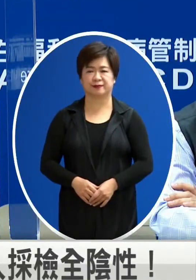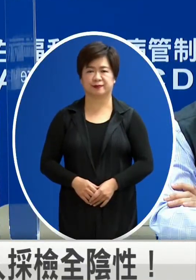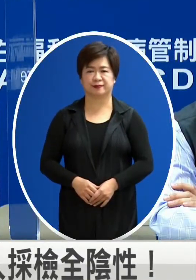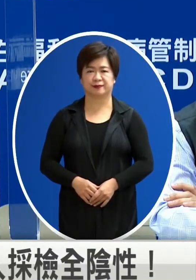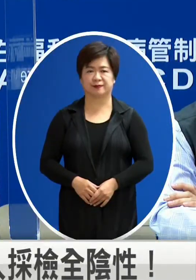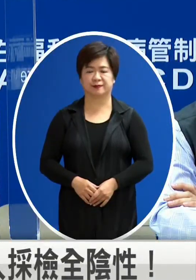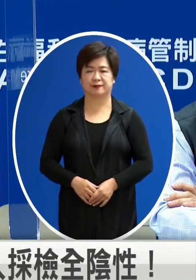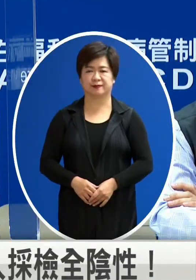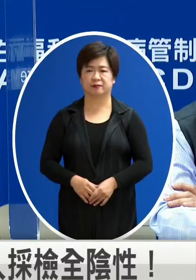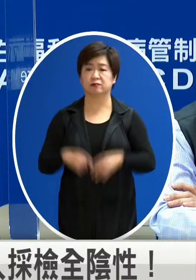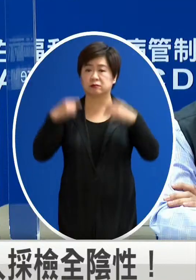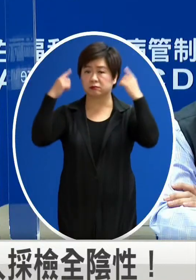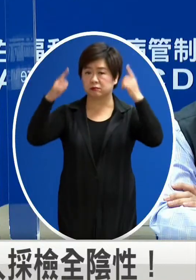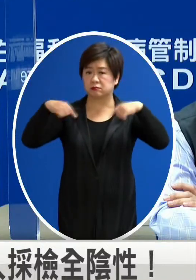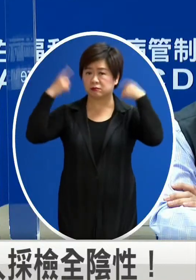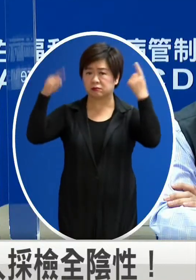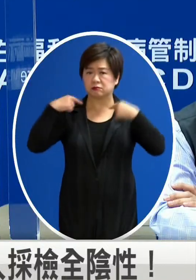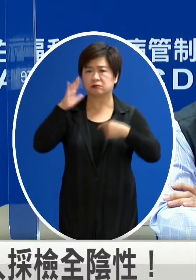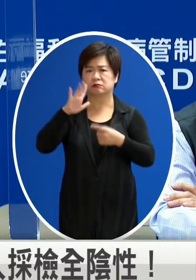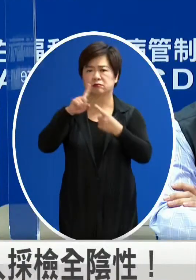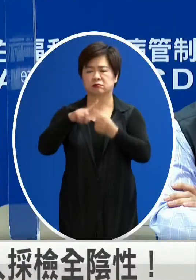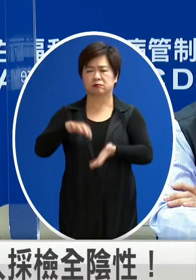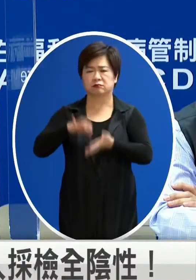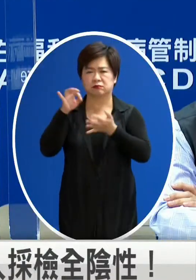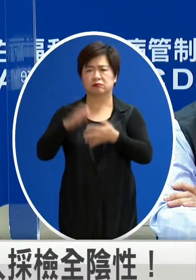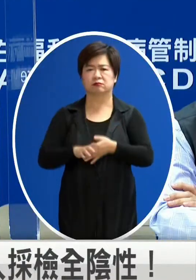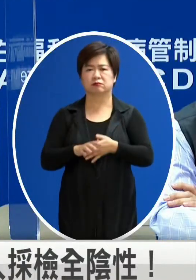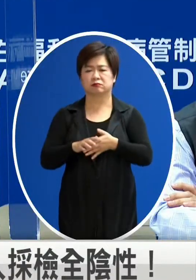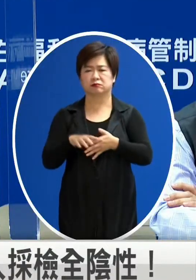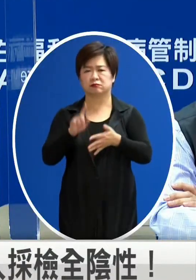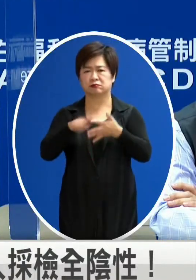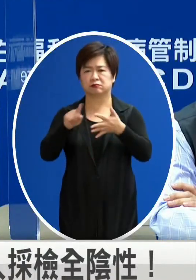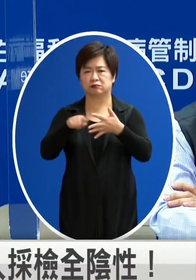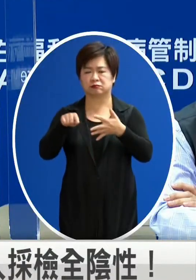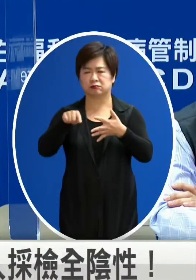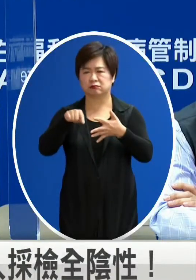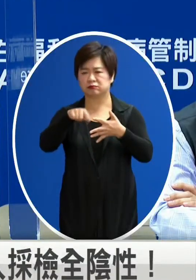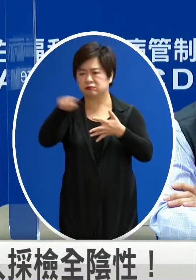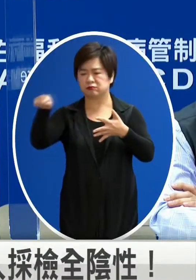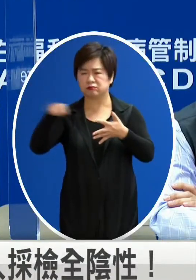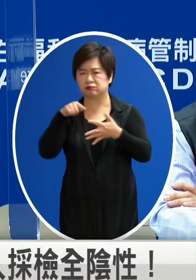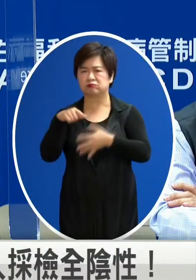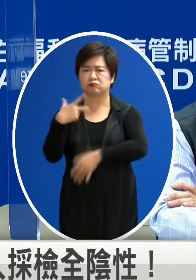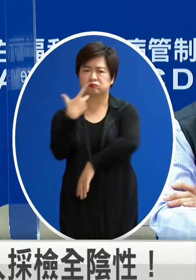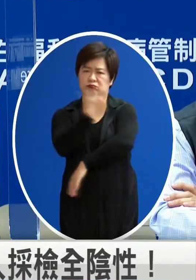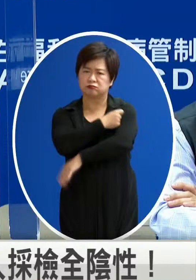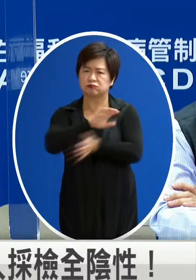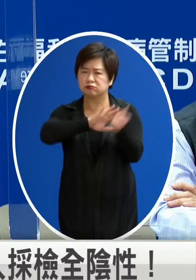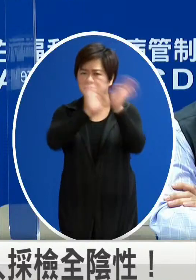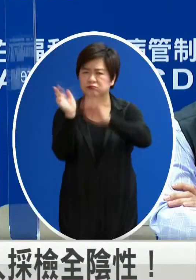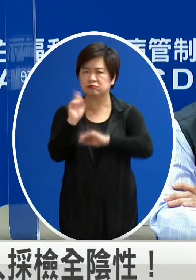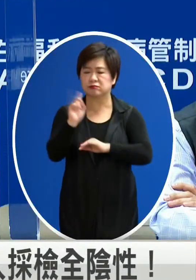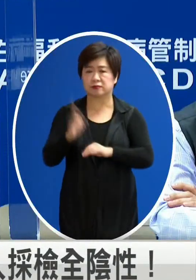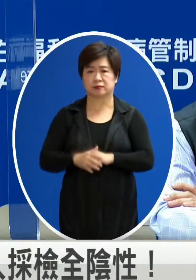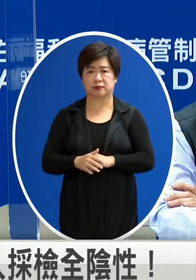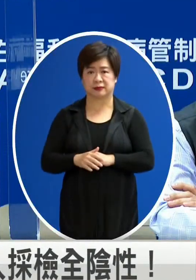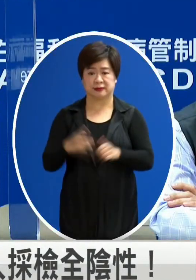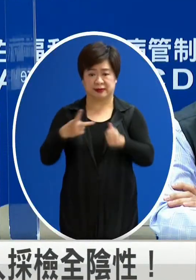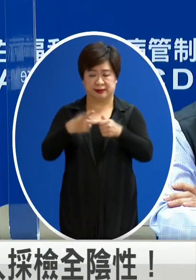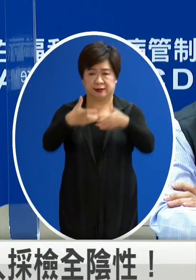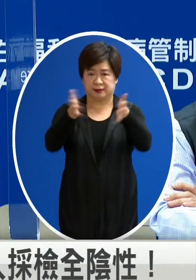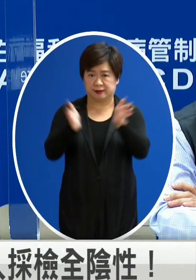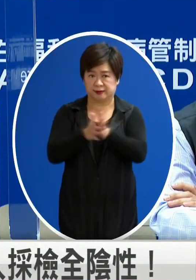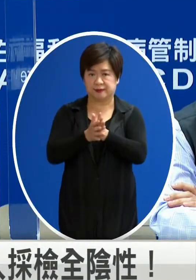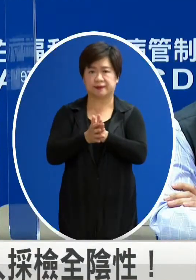那因为经常有人在讲说第二类的人的施打的情况怎么样，所以我们也把这个第二类